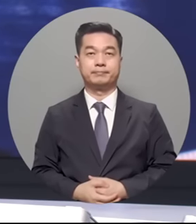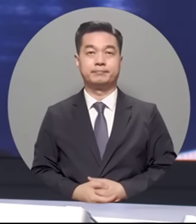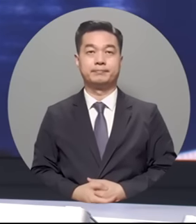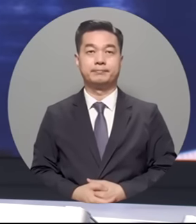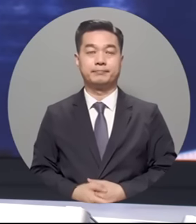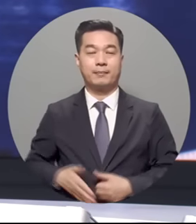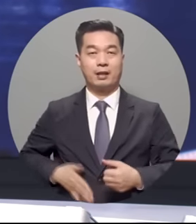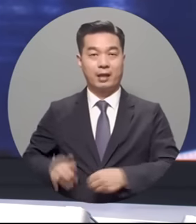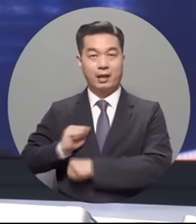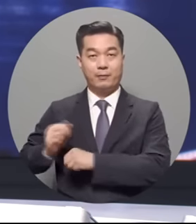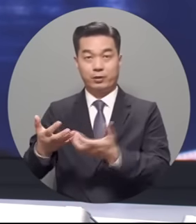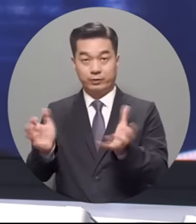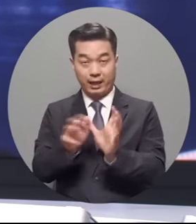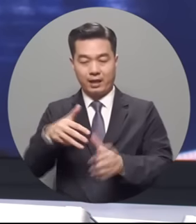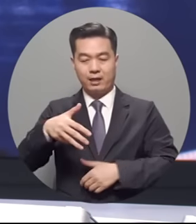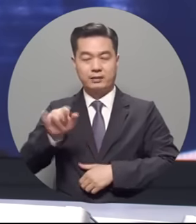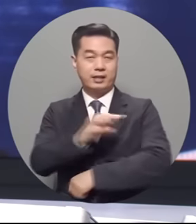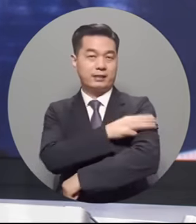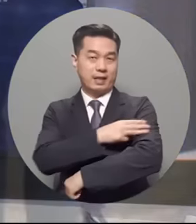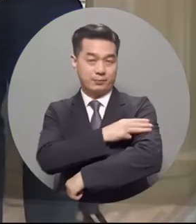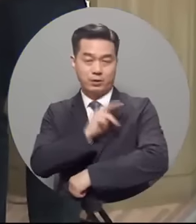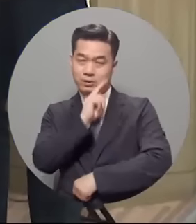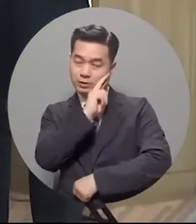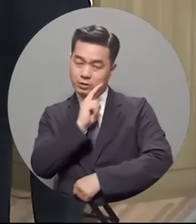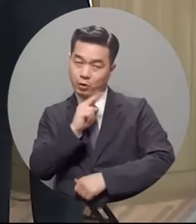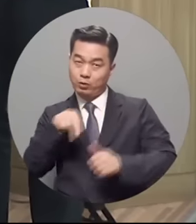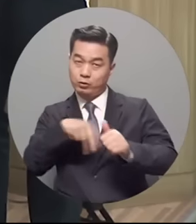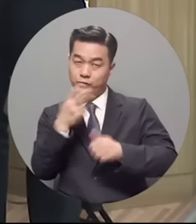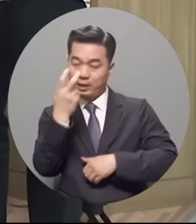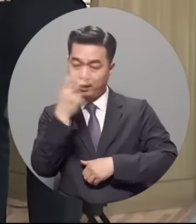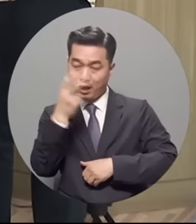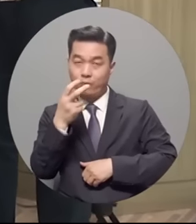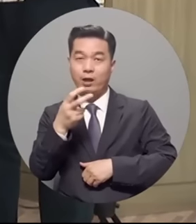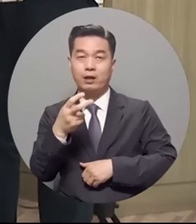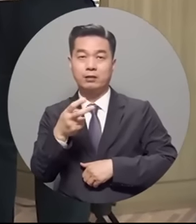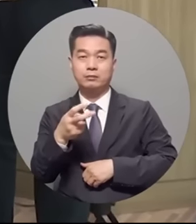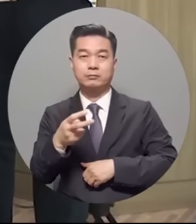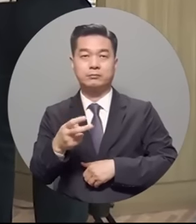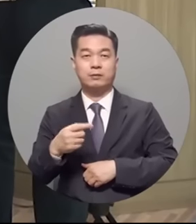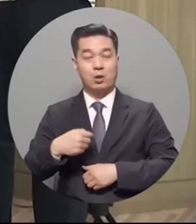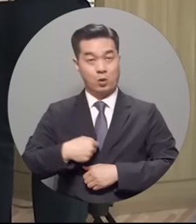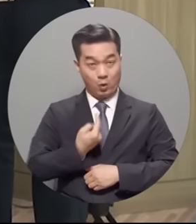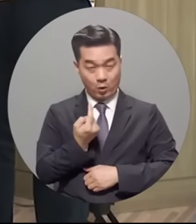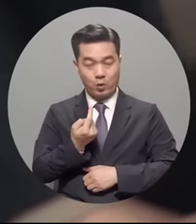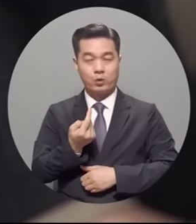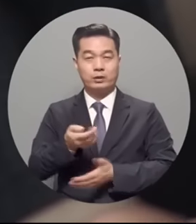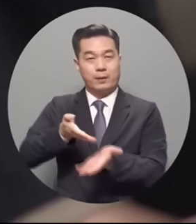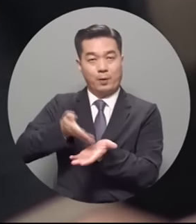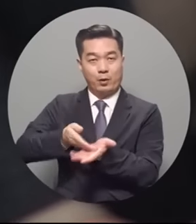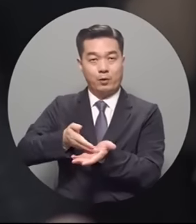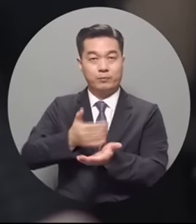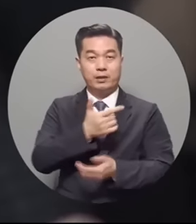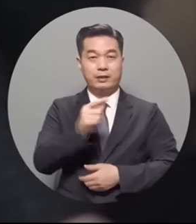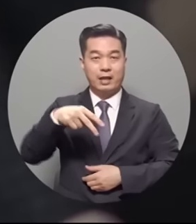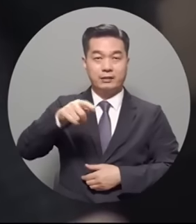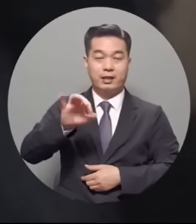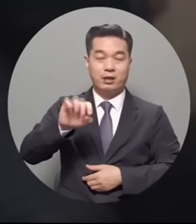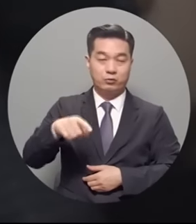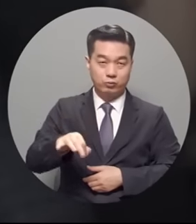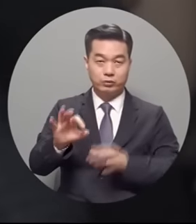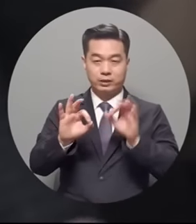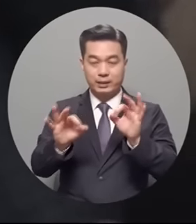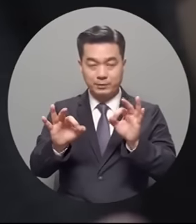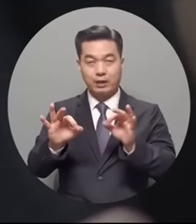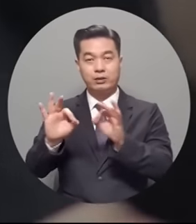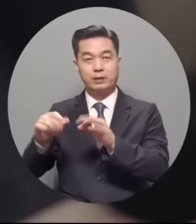해병대 최상병 사건 외압 의혹 수사 상황을 연속으로 단독 보도한 MBC 법조팀의 나세웅, 김상훈,